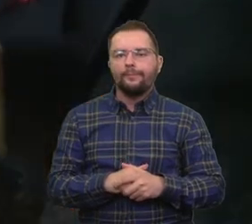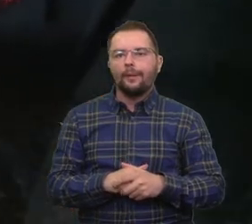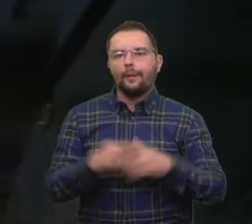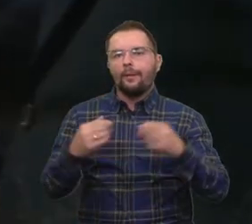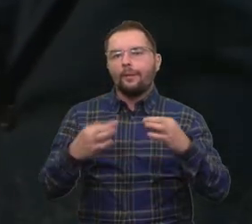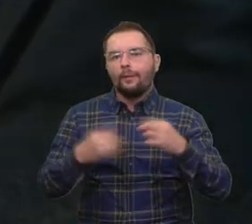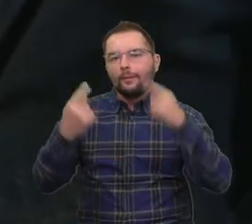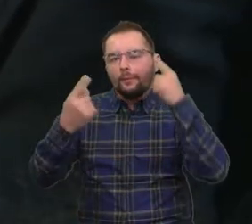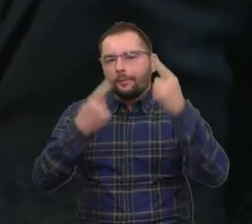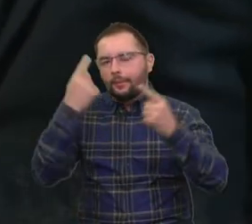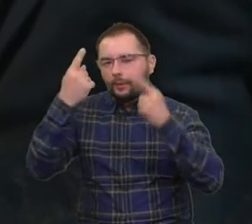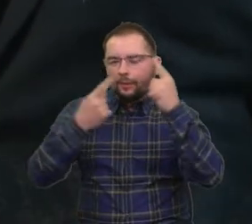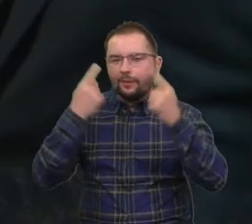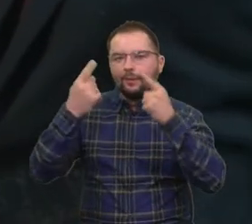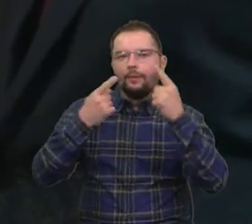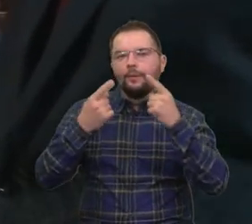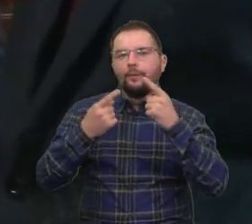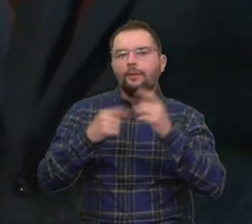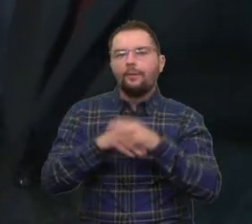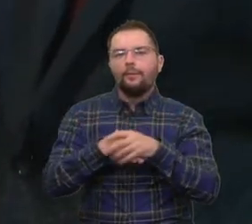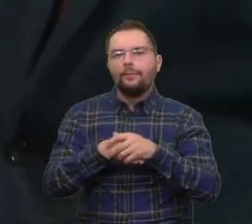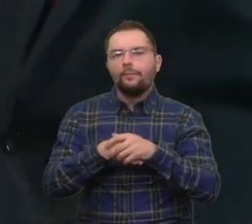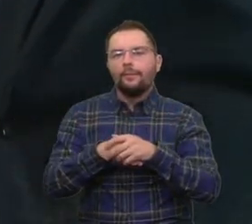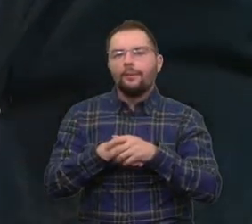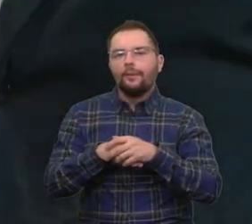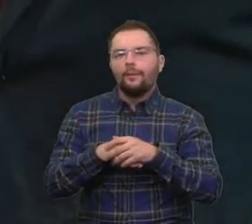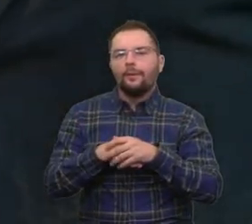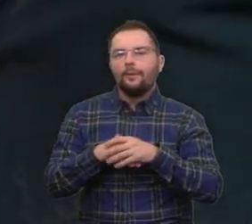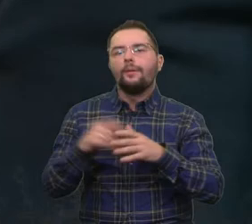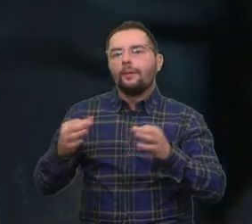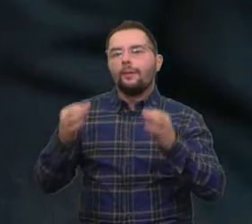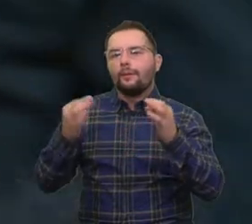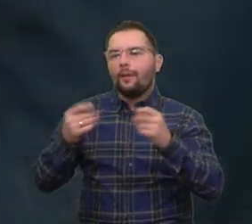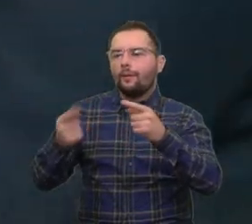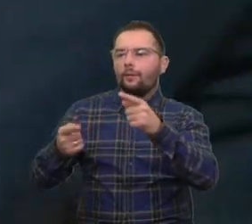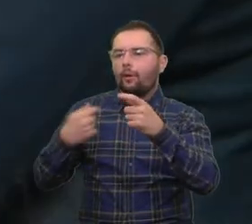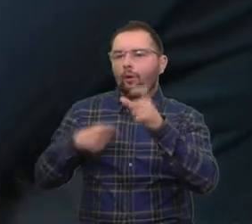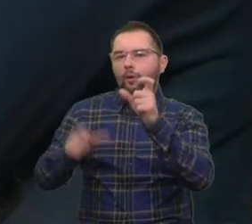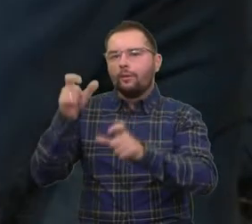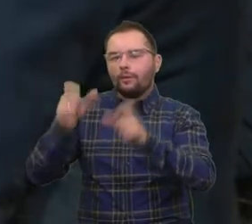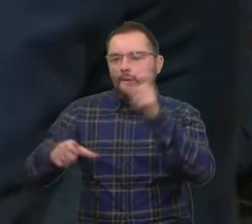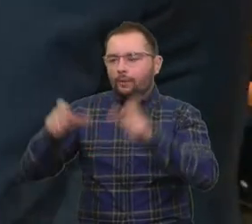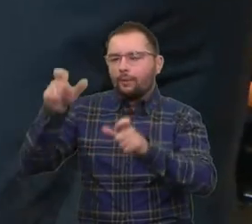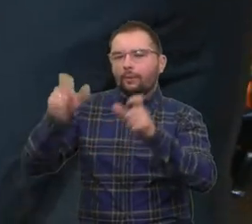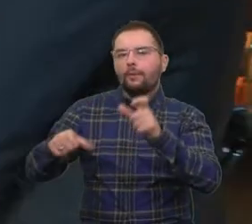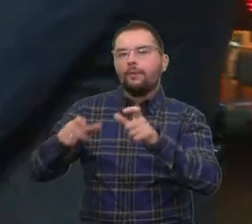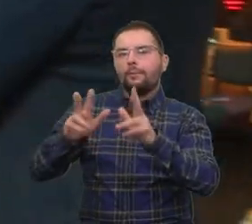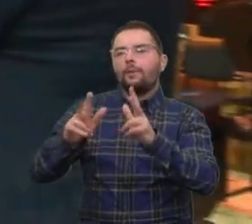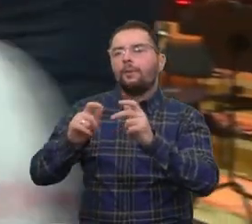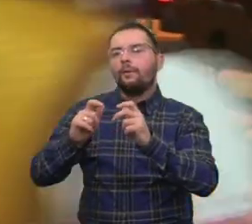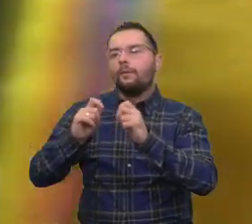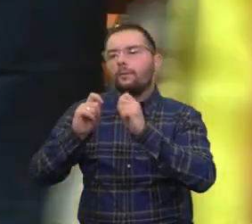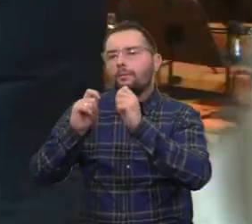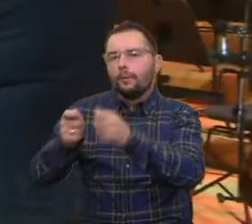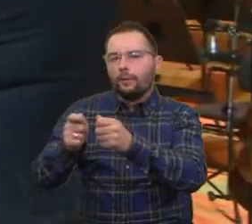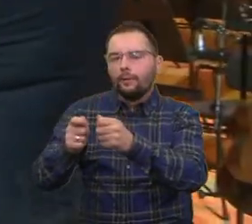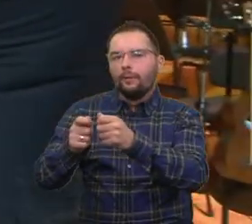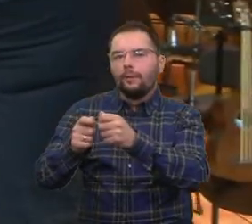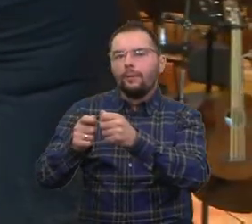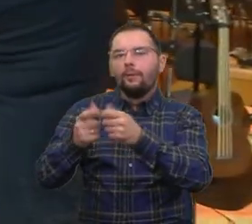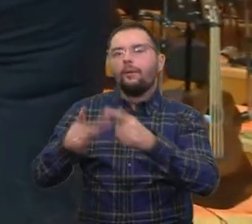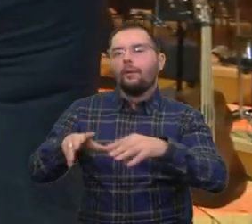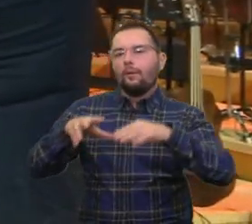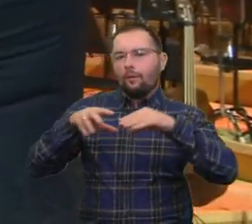Myślę, że teraz, drodzy Państwo, te słowa, które pojawiają się właśnie na scenie, od tych, którzy wręczają, ale także od tych,